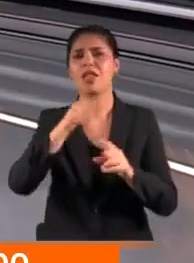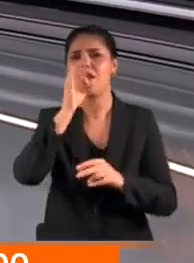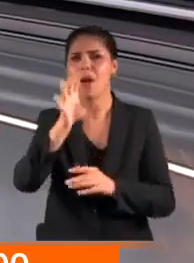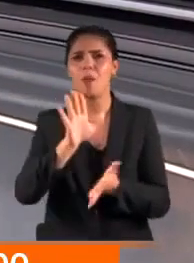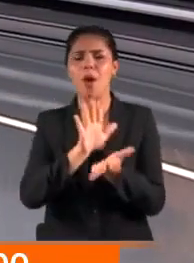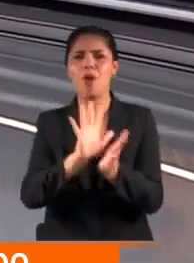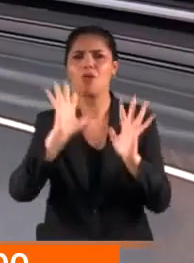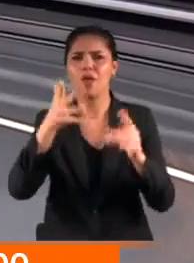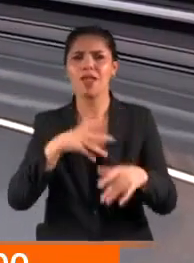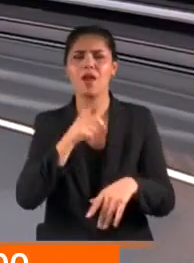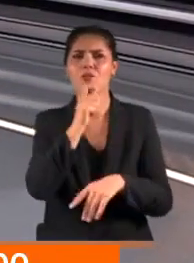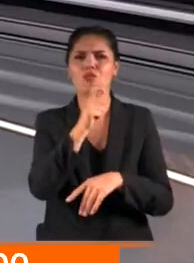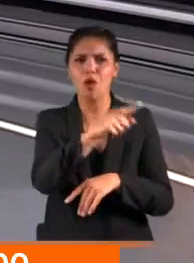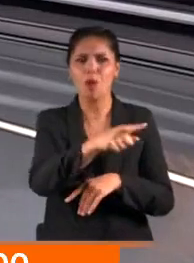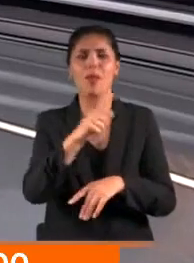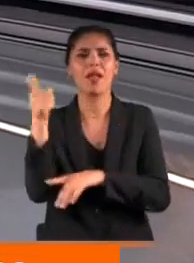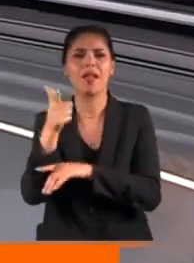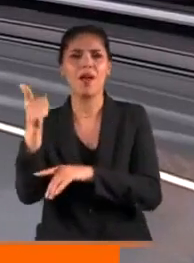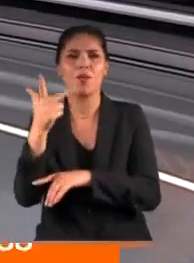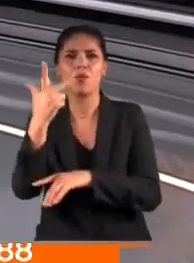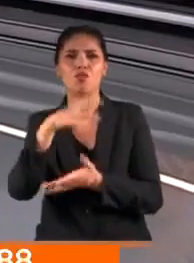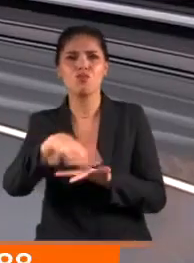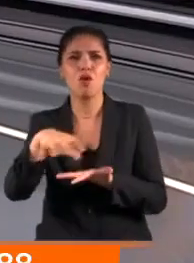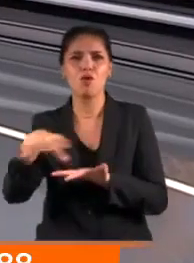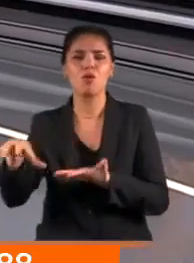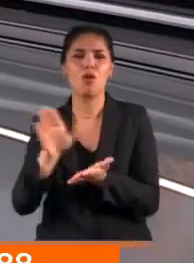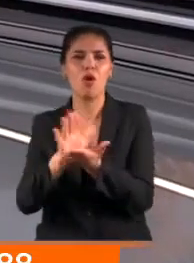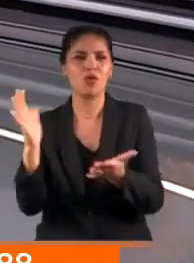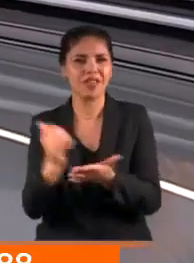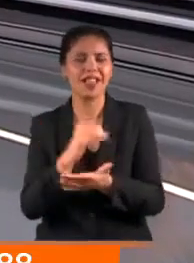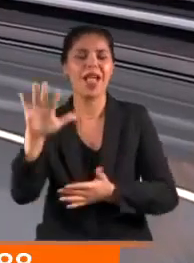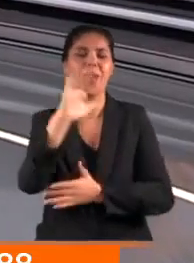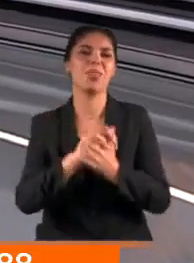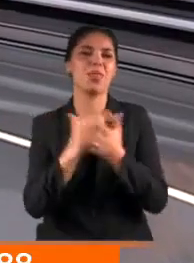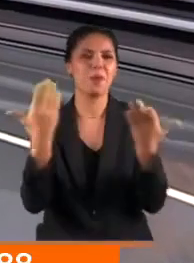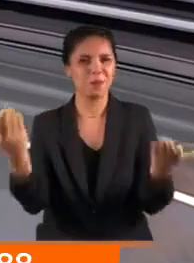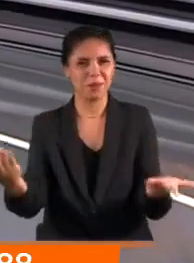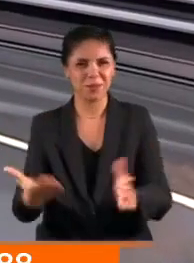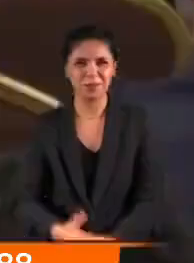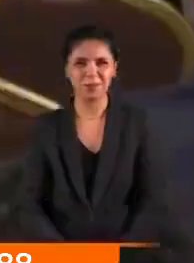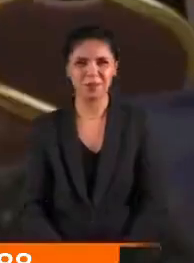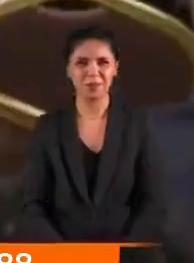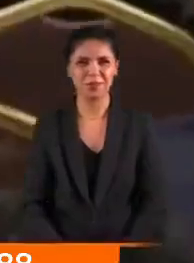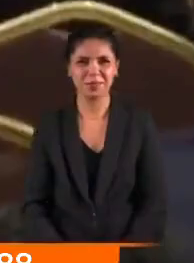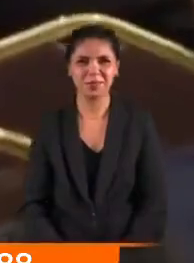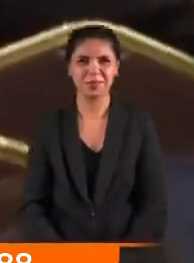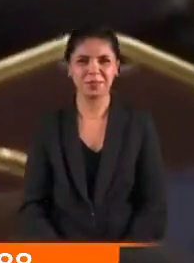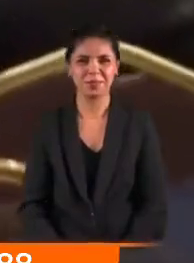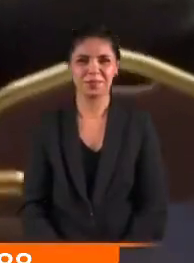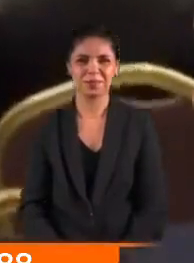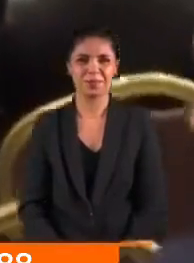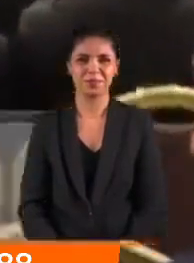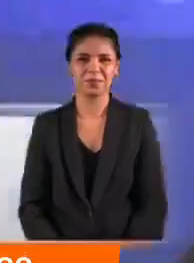ve kameramanlarımız 3 ayrı kategoride ödül kazandı. Hepsini gönülden tebrik ediyoruz. İşte o